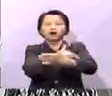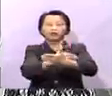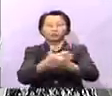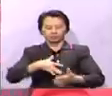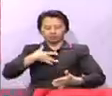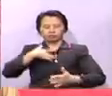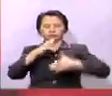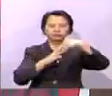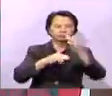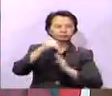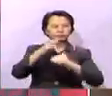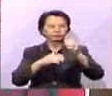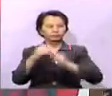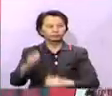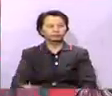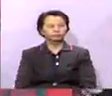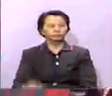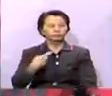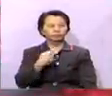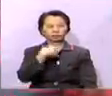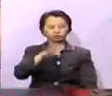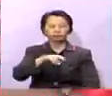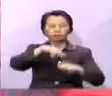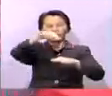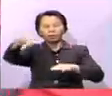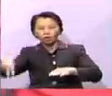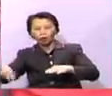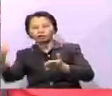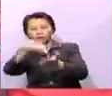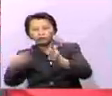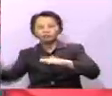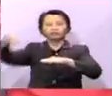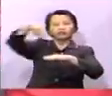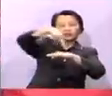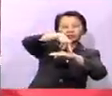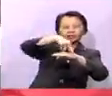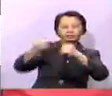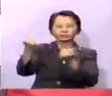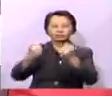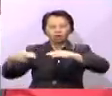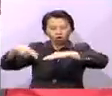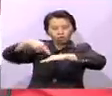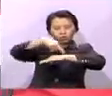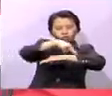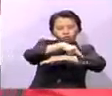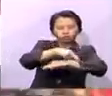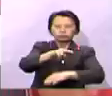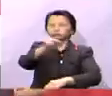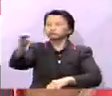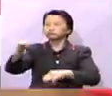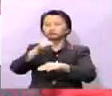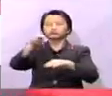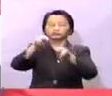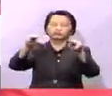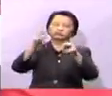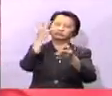selesa lah. Kami dah pergi dah turun bawah dan patah balik datang lagi sekali tu. So it's memanglah natural kan sebab